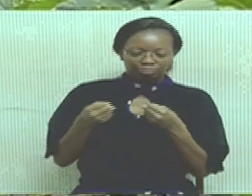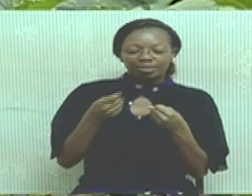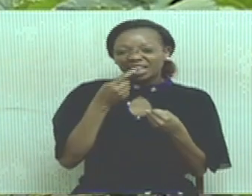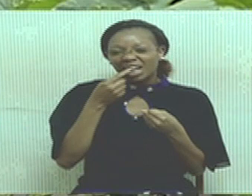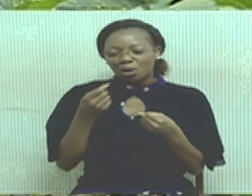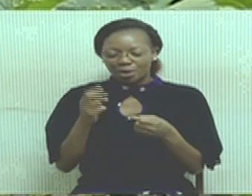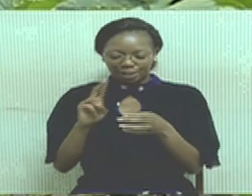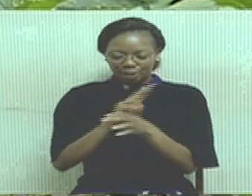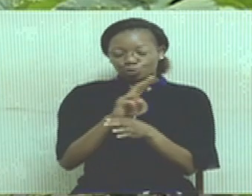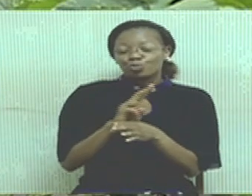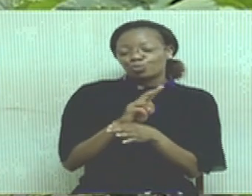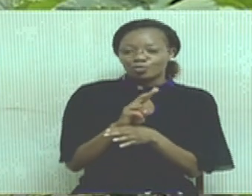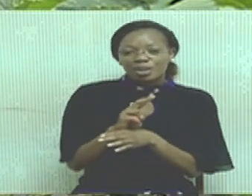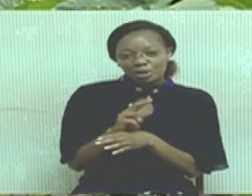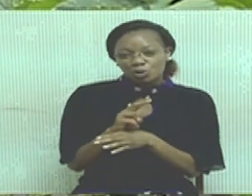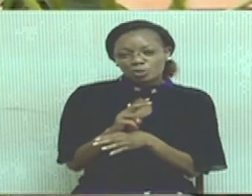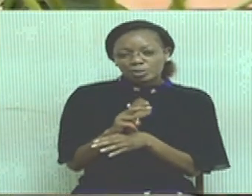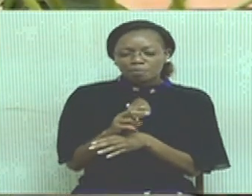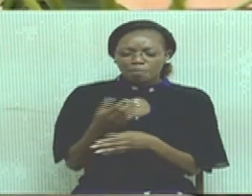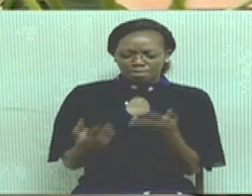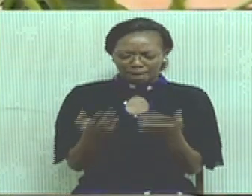jivu kuzuia hizo slugs.